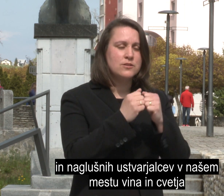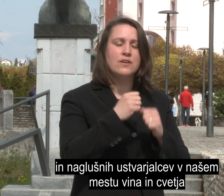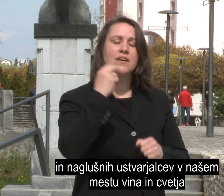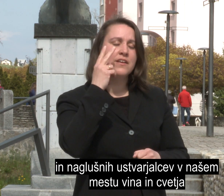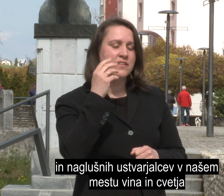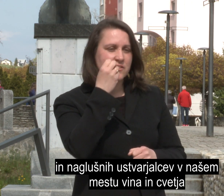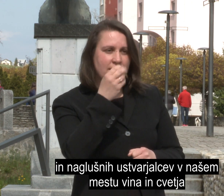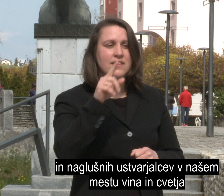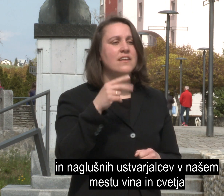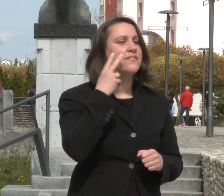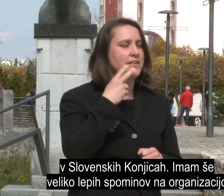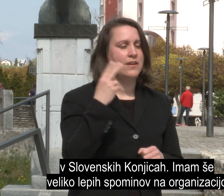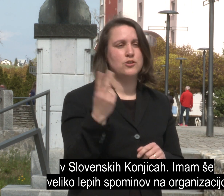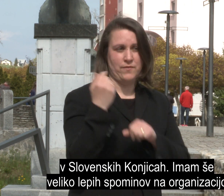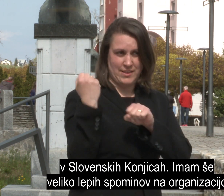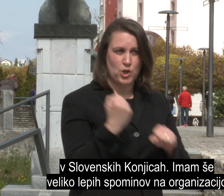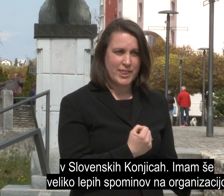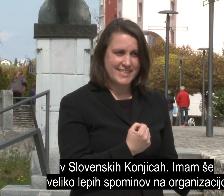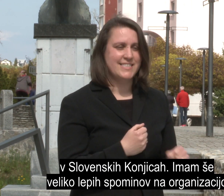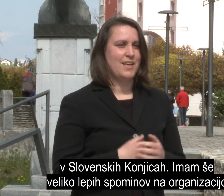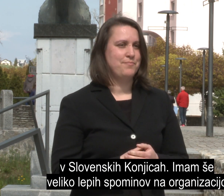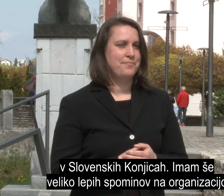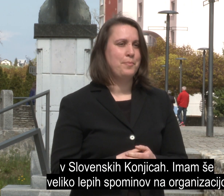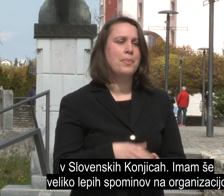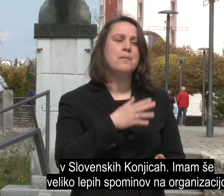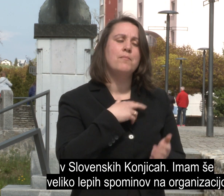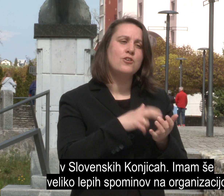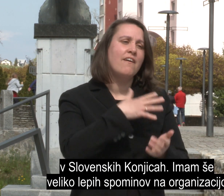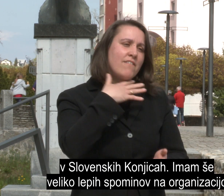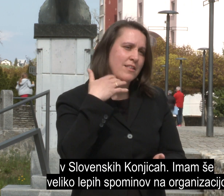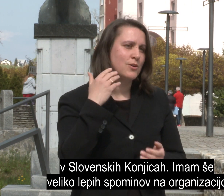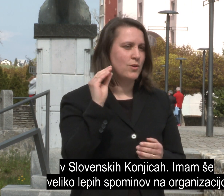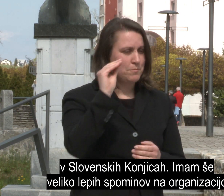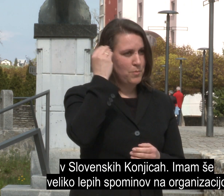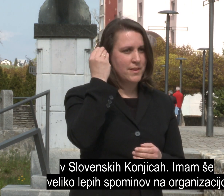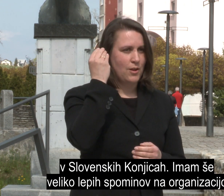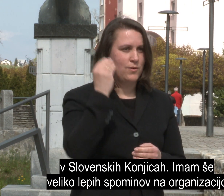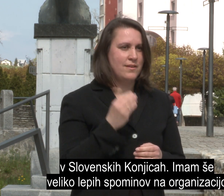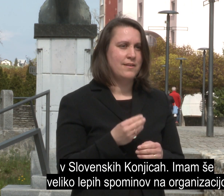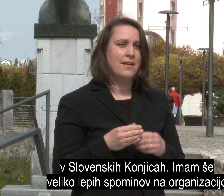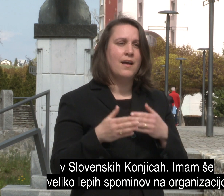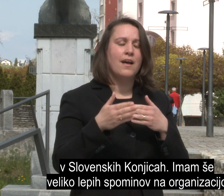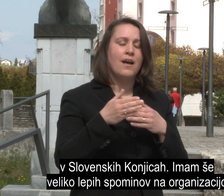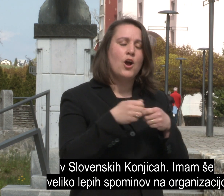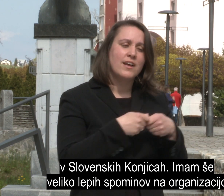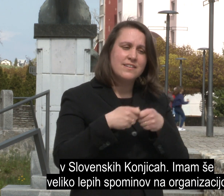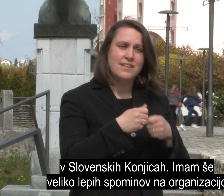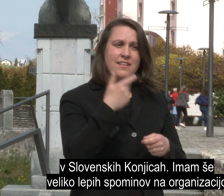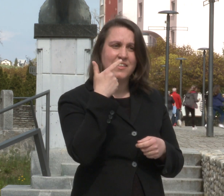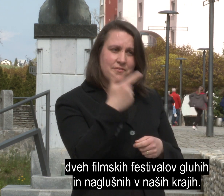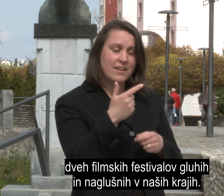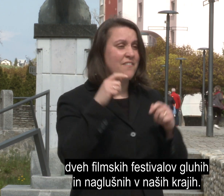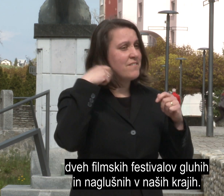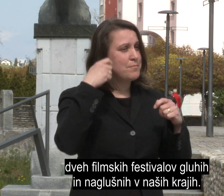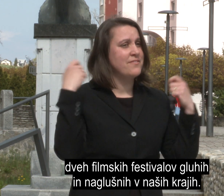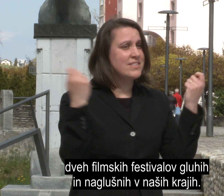cvetja v Slovenskih Konjicah. Imam še veliko lepih spominov na organizacijo 2 filmskih